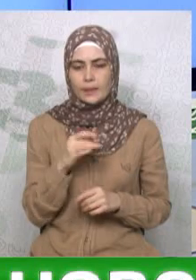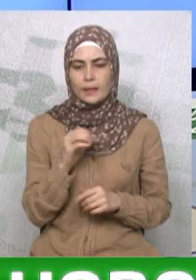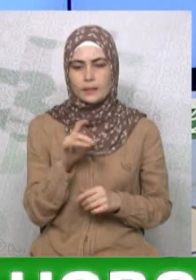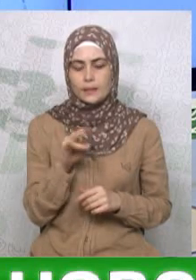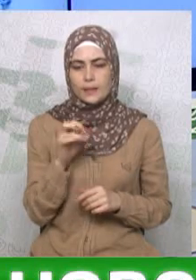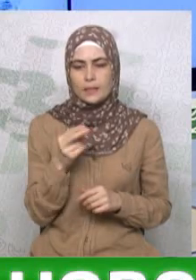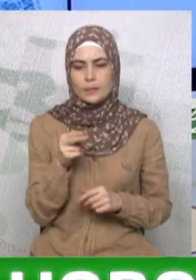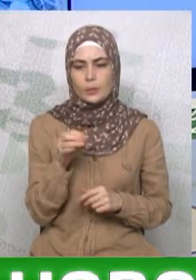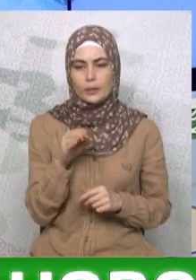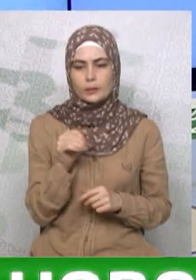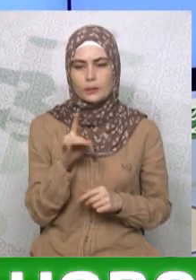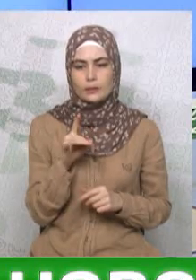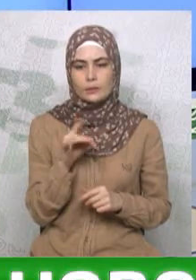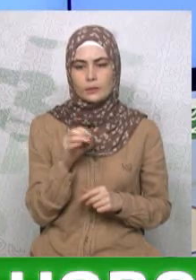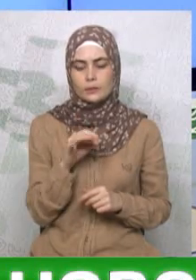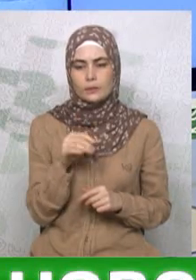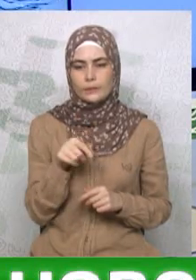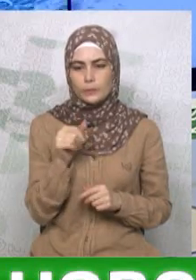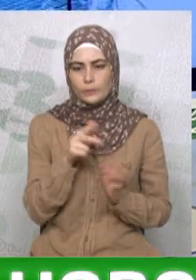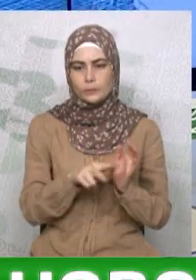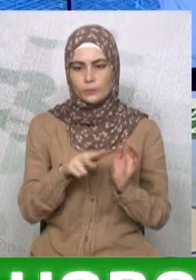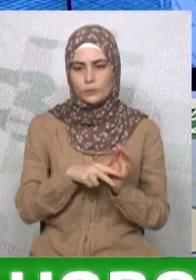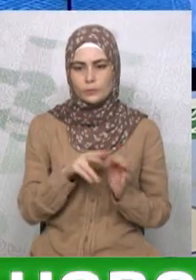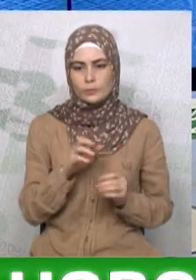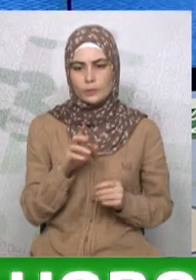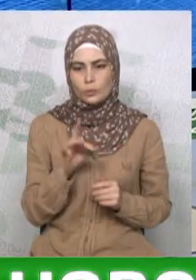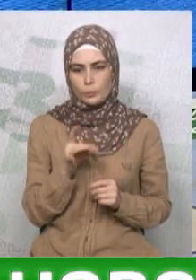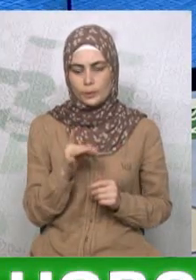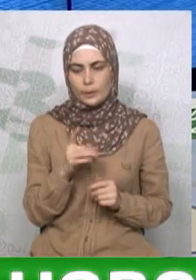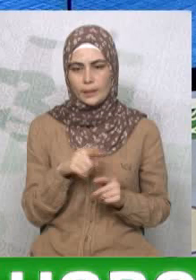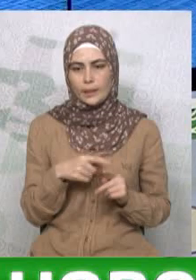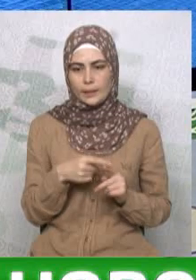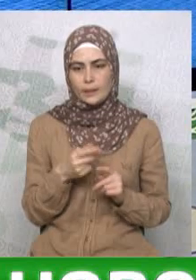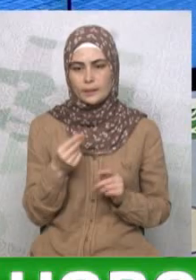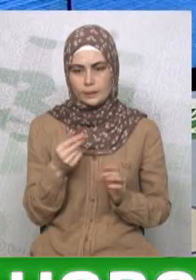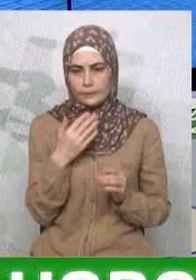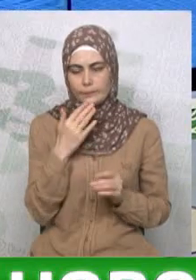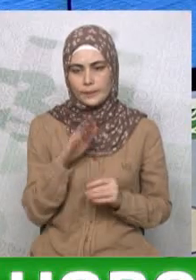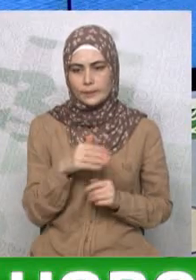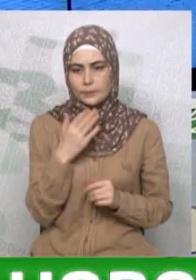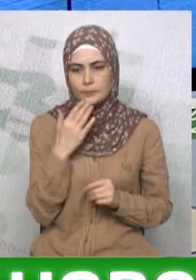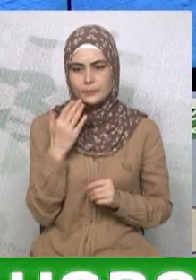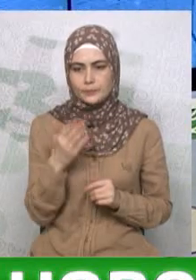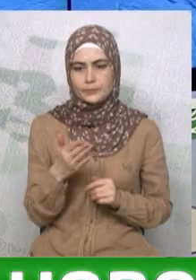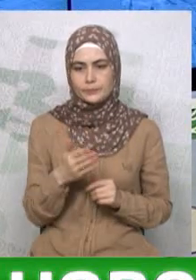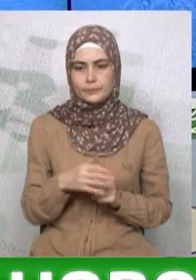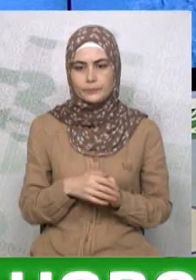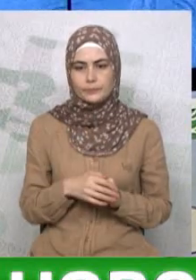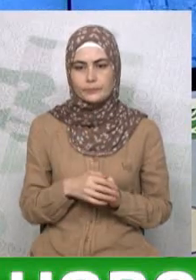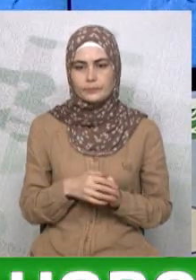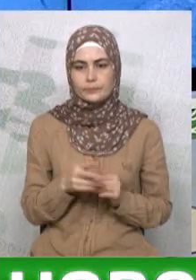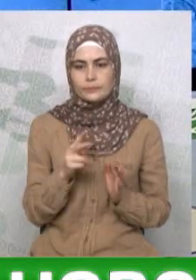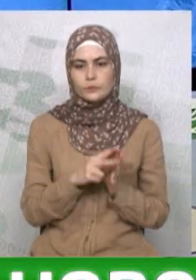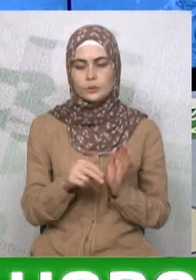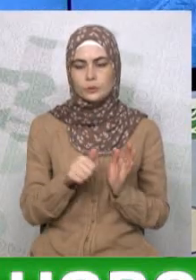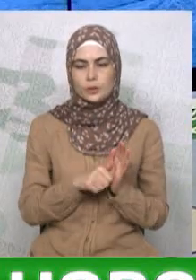«Культура» в этом году выделено более 88 миллионов рублей. Этих средств будет достаточно? 86 миллионов